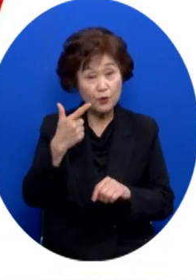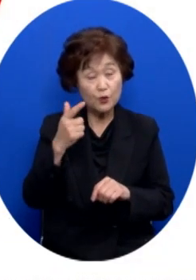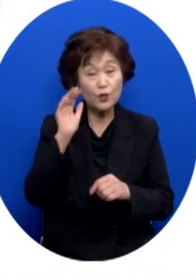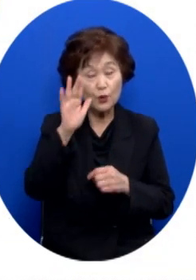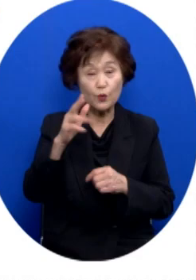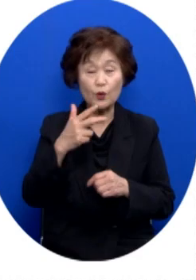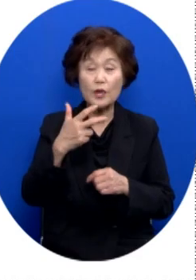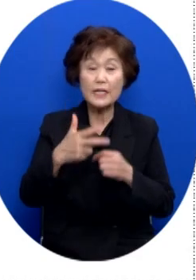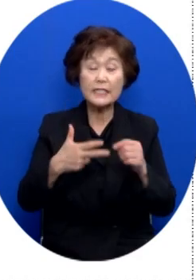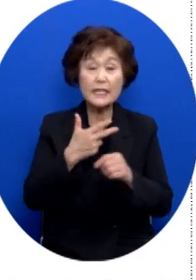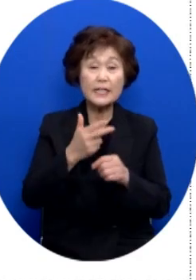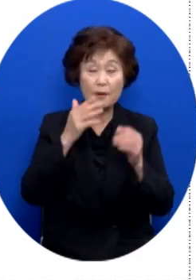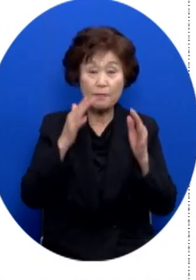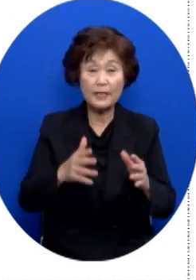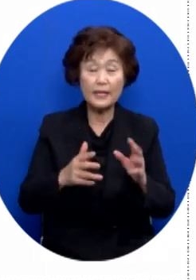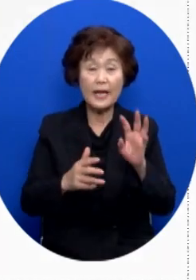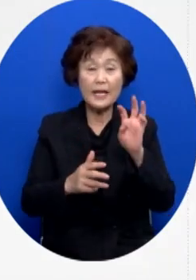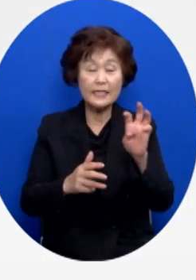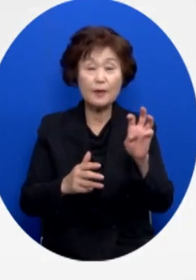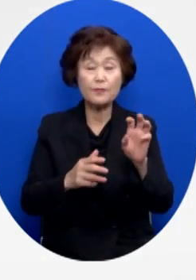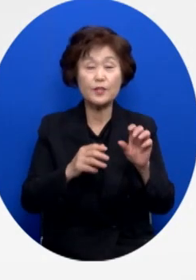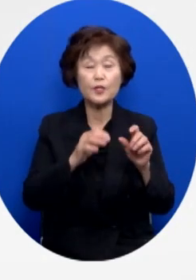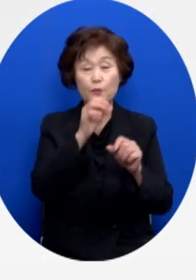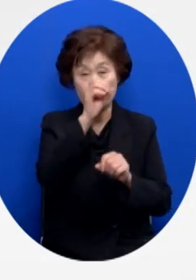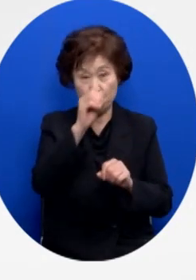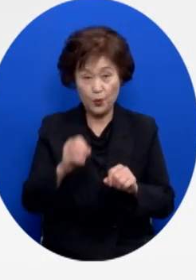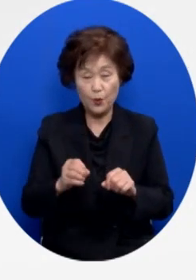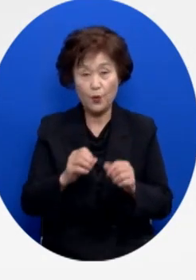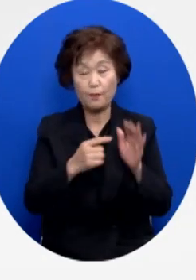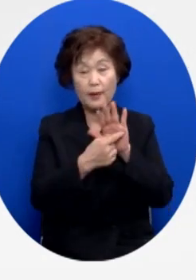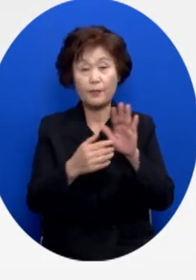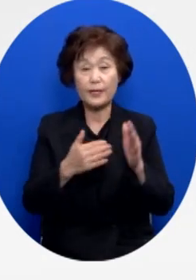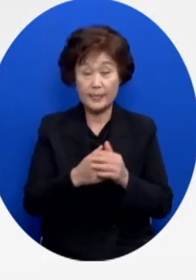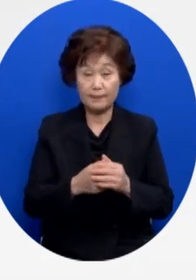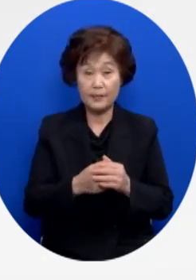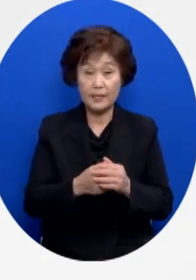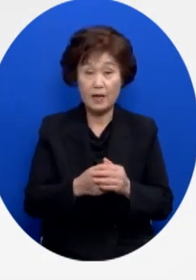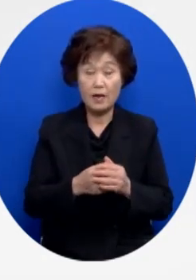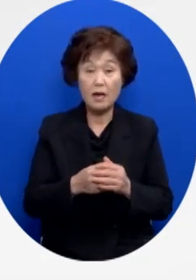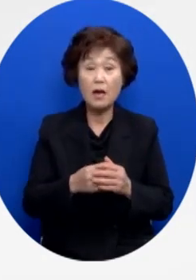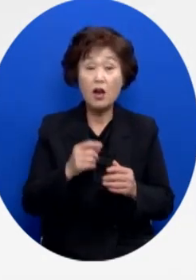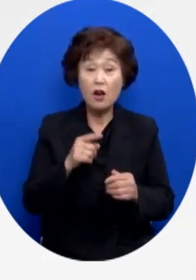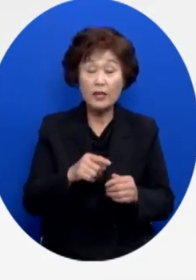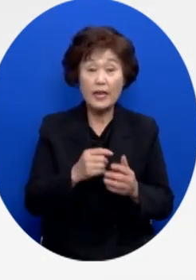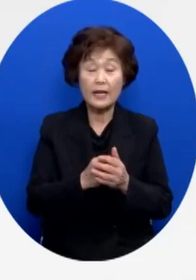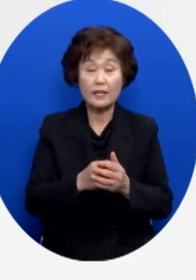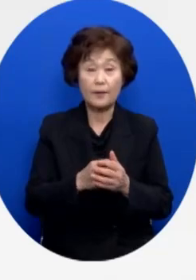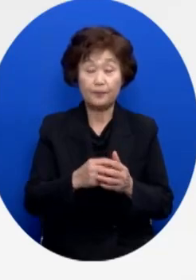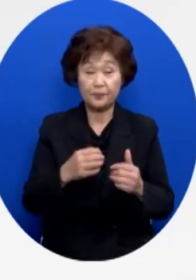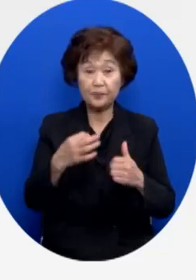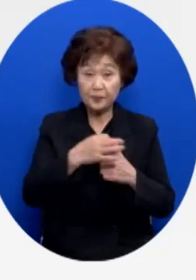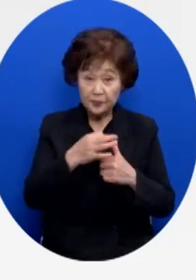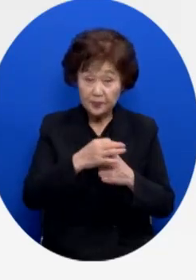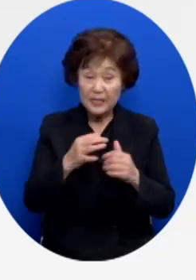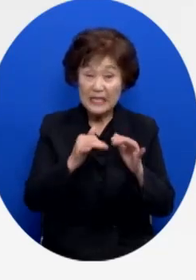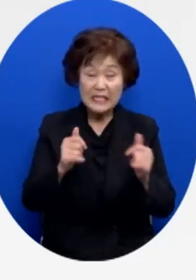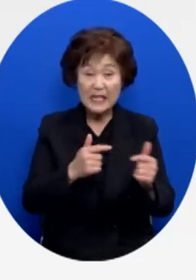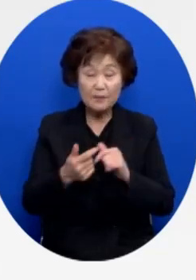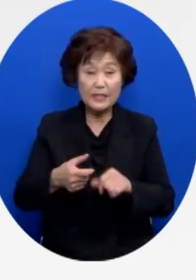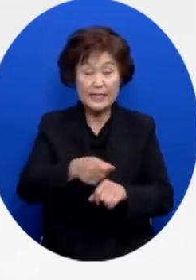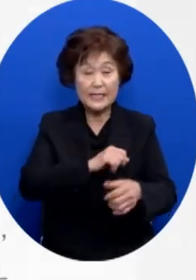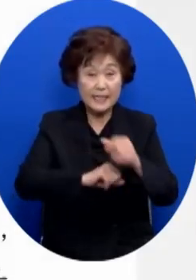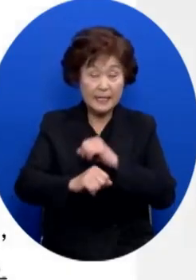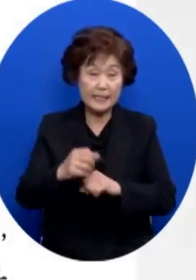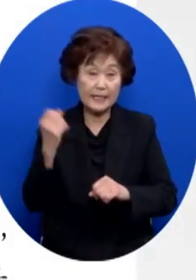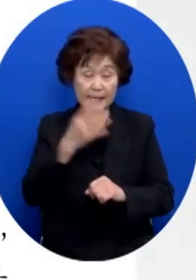만에 30%대를 기록한 것으로 나타났습니다. 고용부는 재취업률 상승에는 실업급여 수급자들의 적극적인